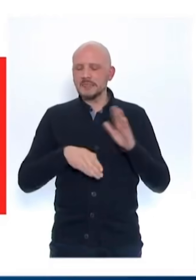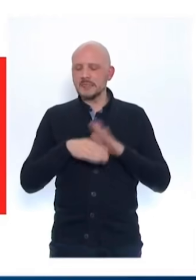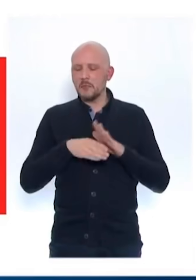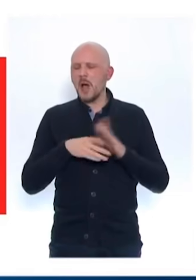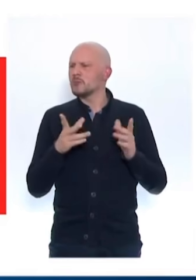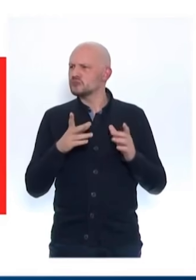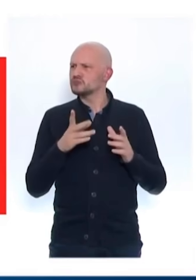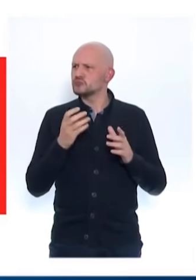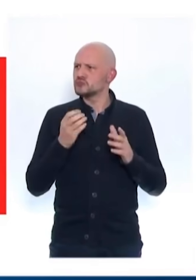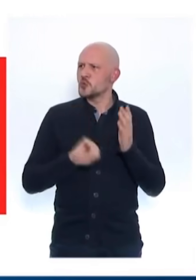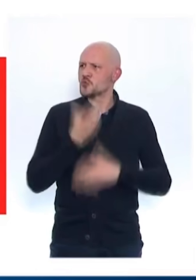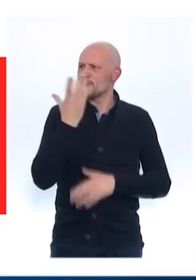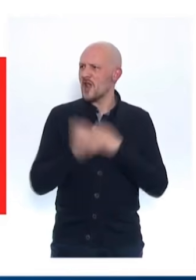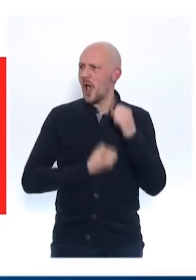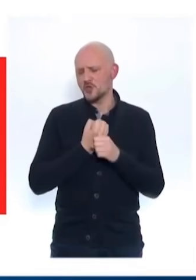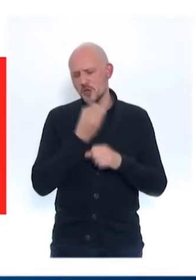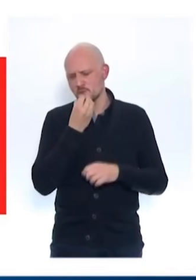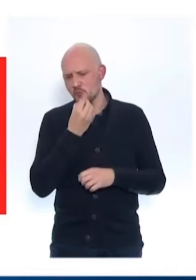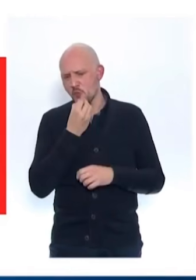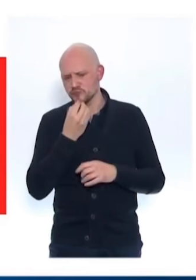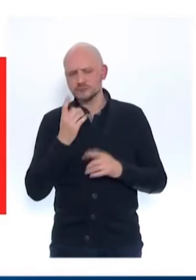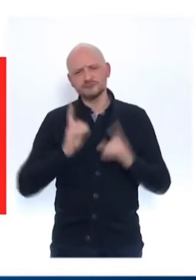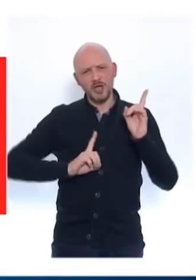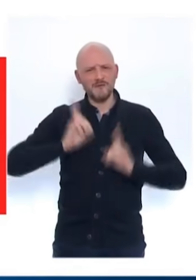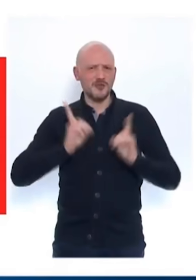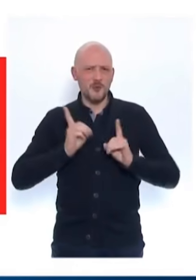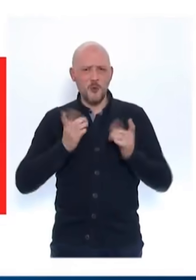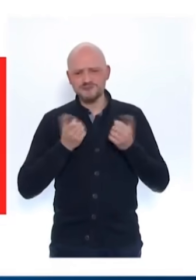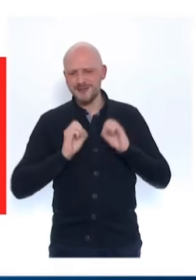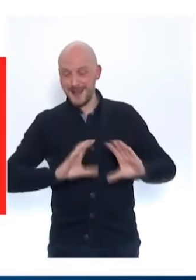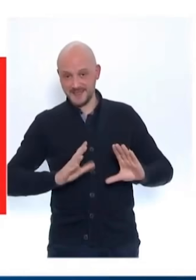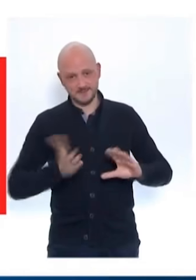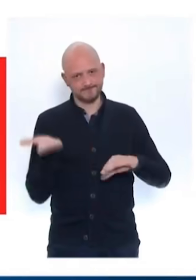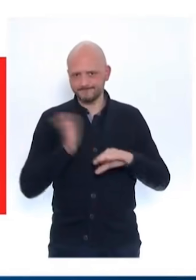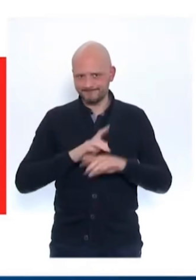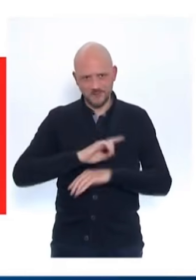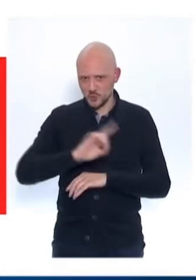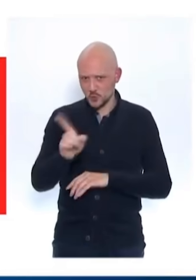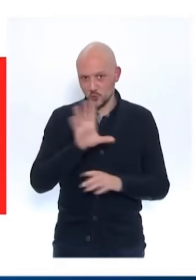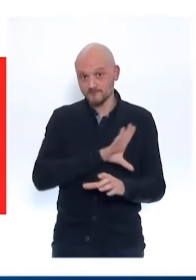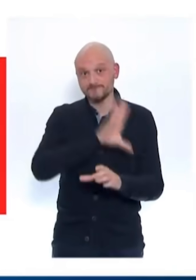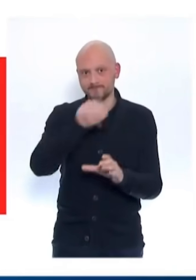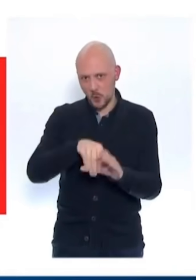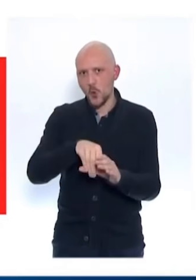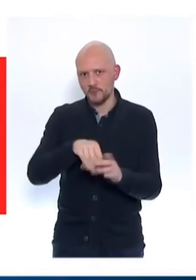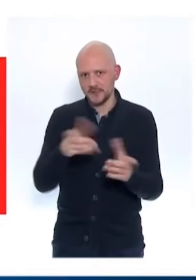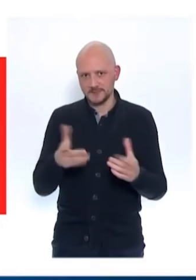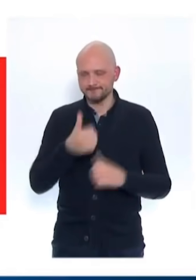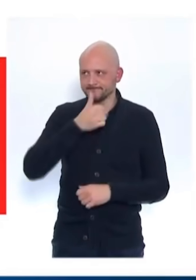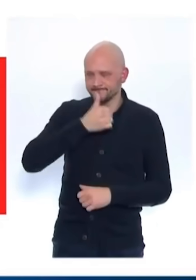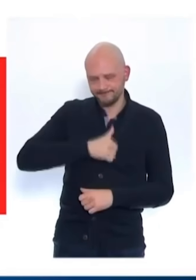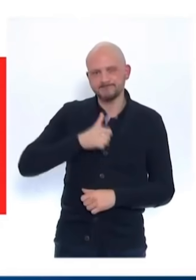ce réveillon est en effet un moment traditionnellement festif nous l'apprécions d'ailleurs pour cela mais il